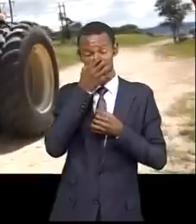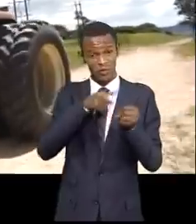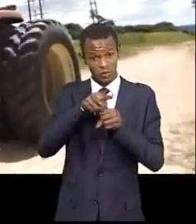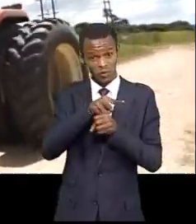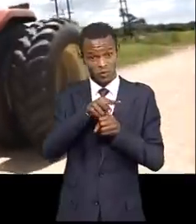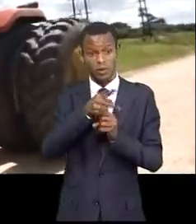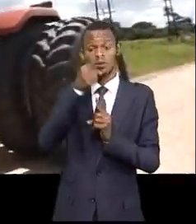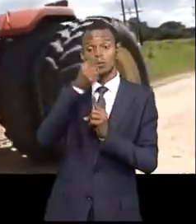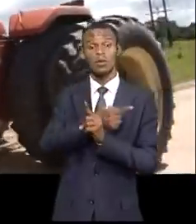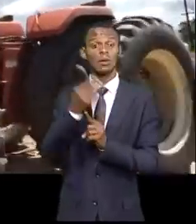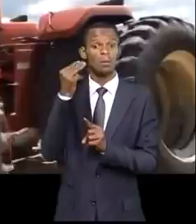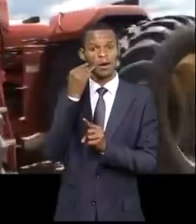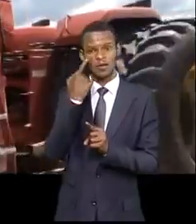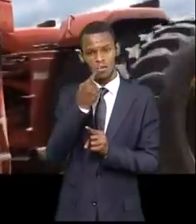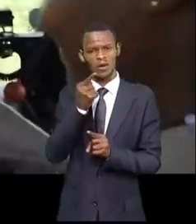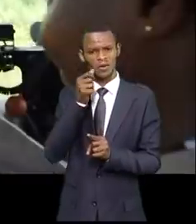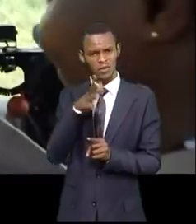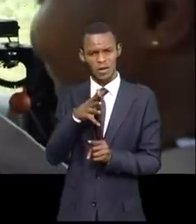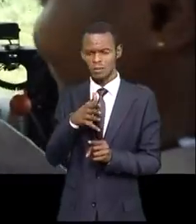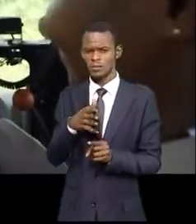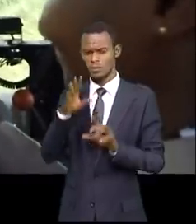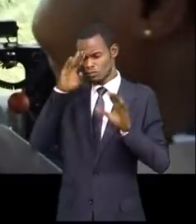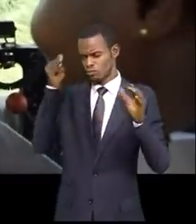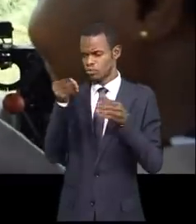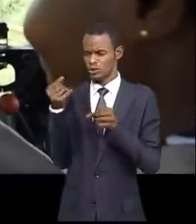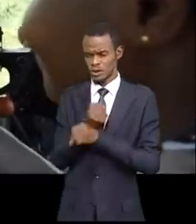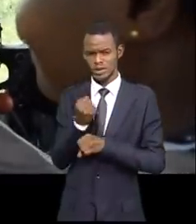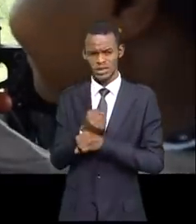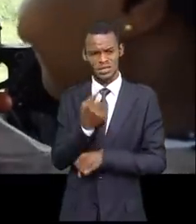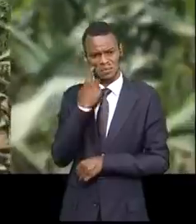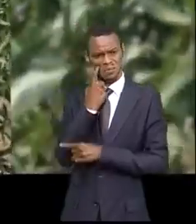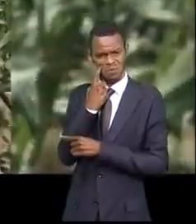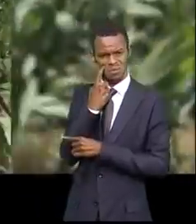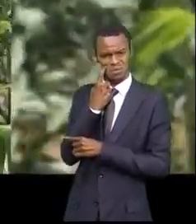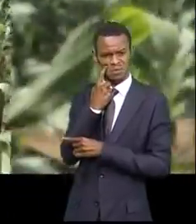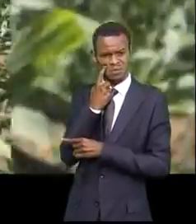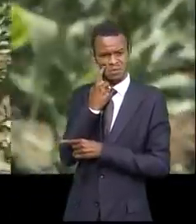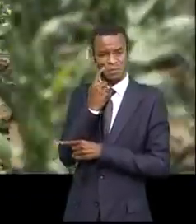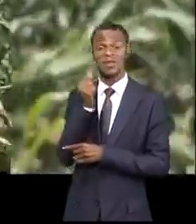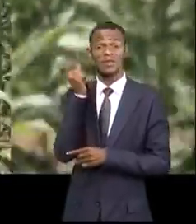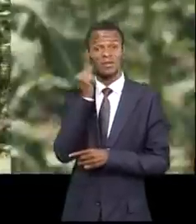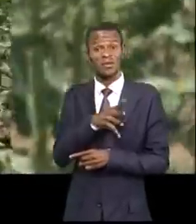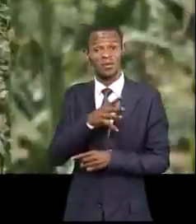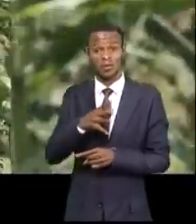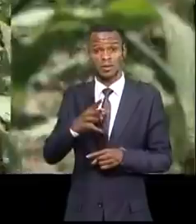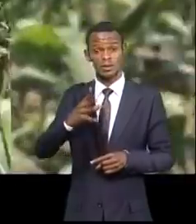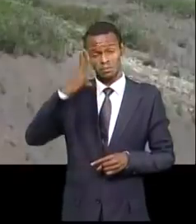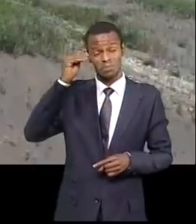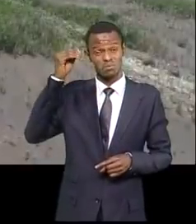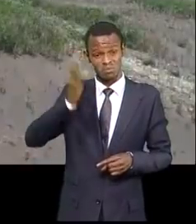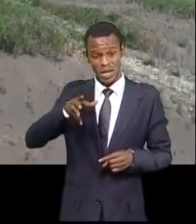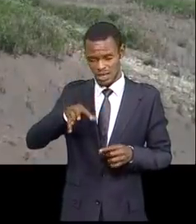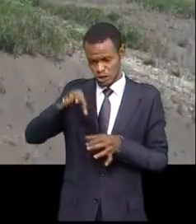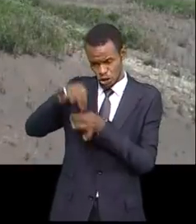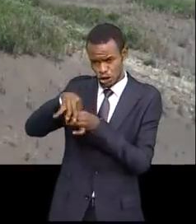compétitivité de la femme dans tous les domaines de la vie nationale des agronomes femme qui permettra séjour d'attendre de ses champs près